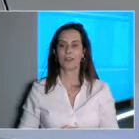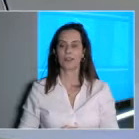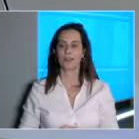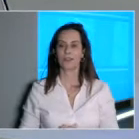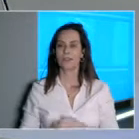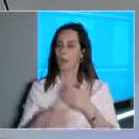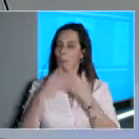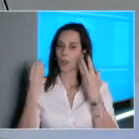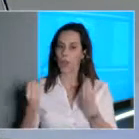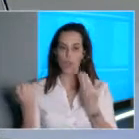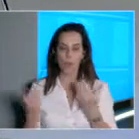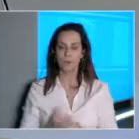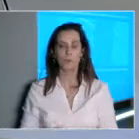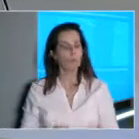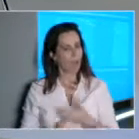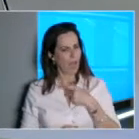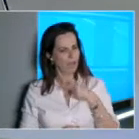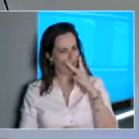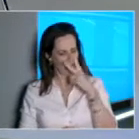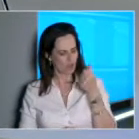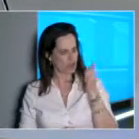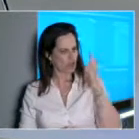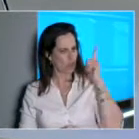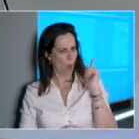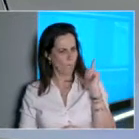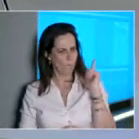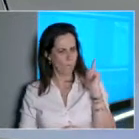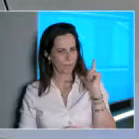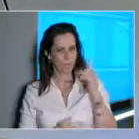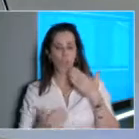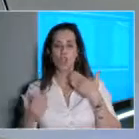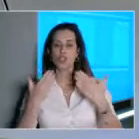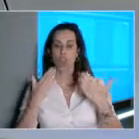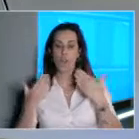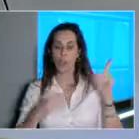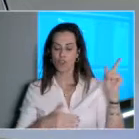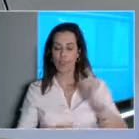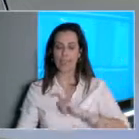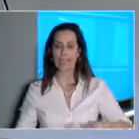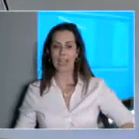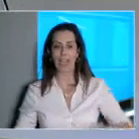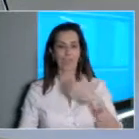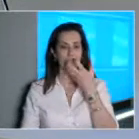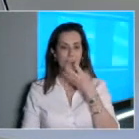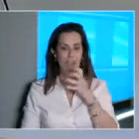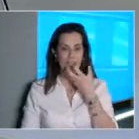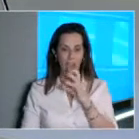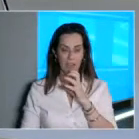בסדר גמור, מה שלומכם? בסדר, אני ראיתי שלשום את ישיבת מועצת עיריית